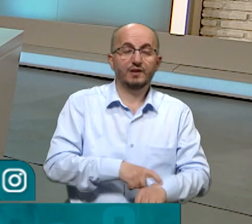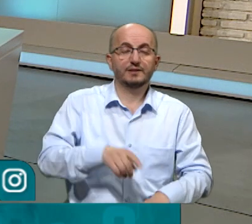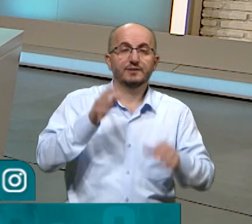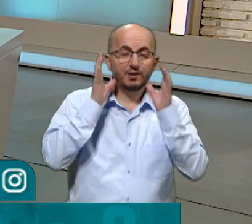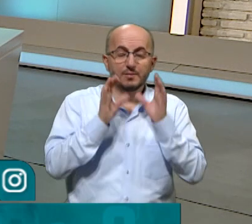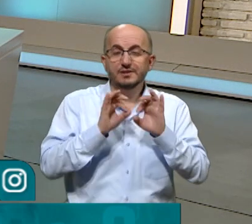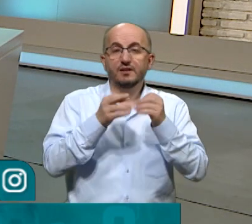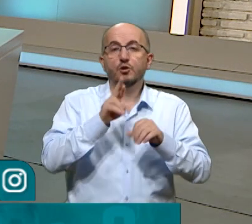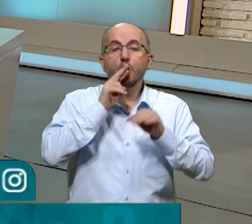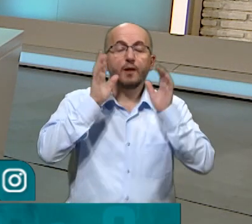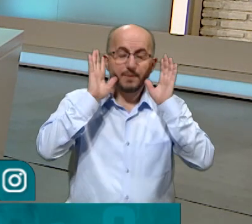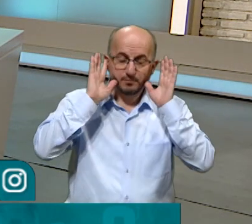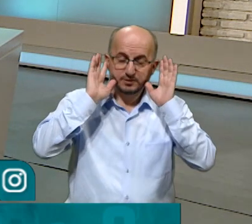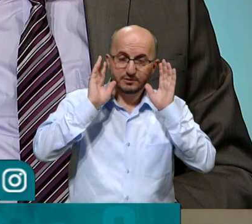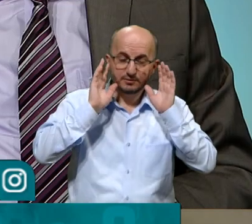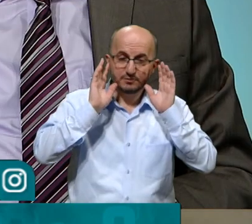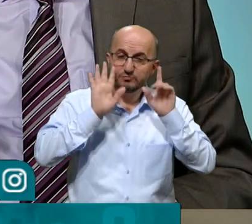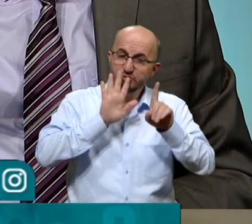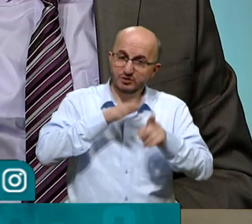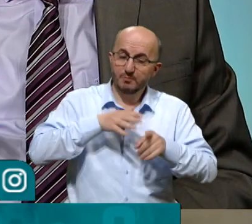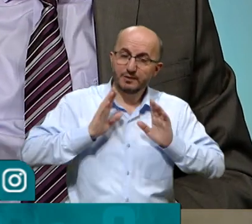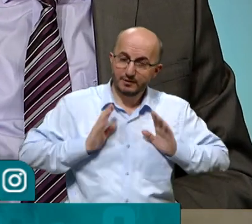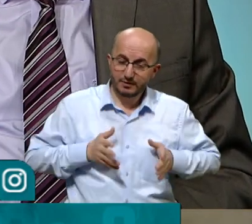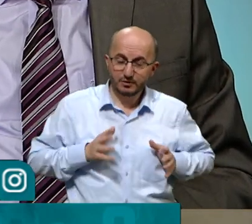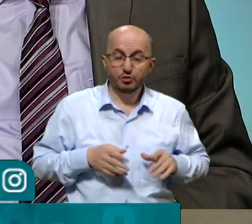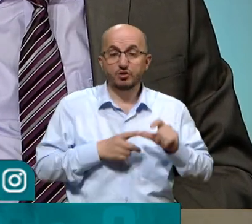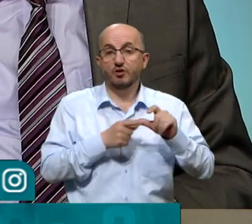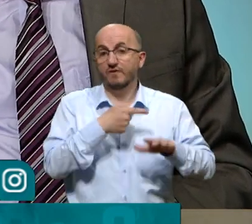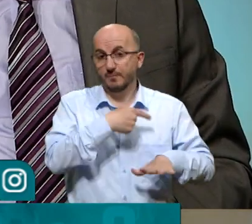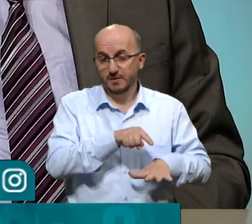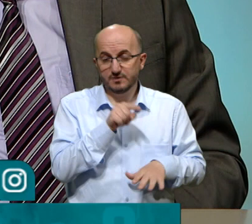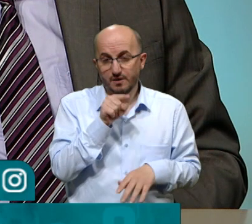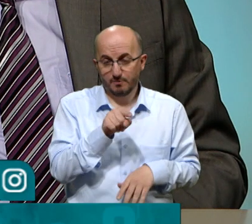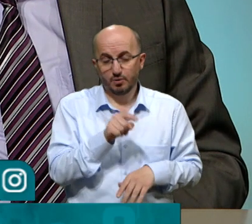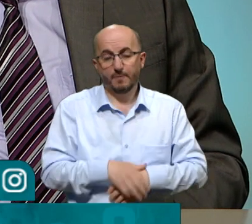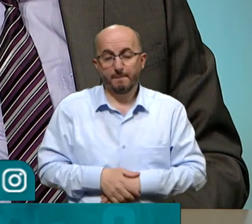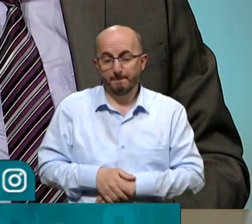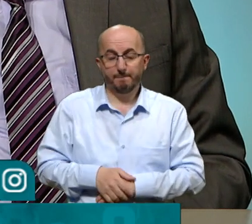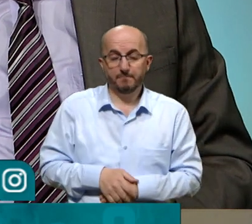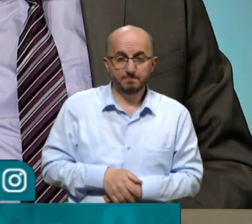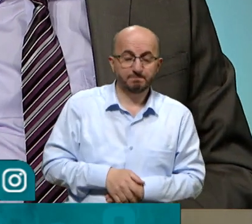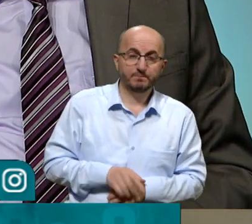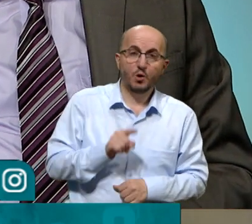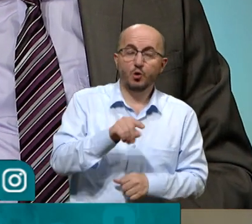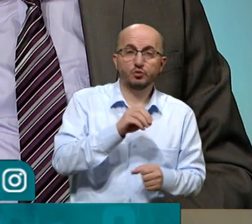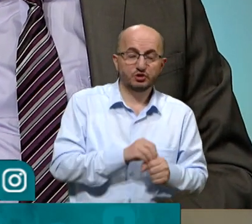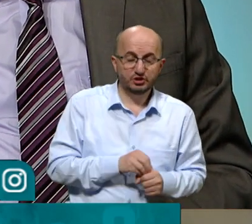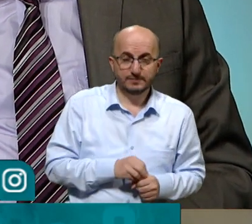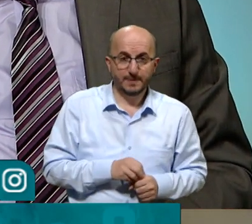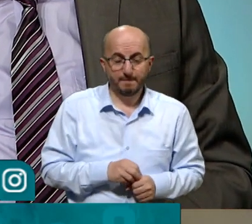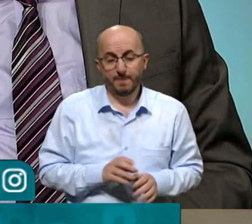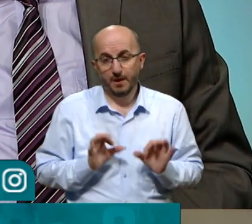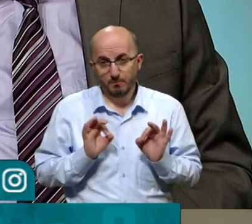namazı nedir Öğle namazı öğle namazında cemaatle ne yapıyorlar Şafiiler Eda ediyorlar onun için